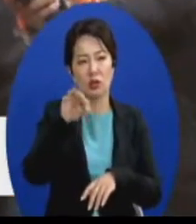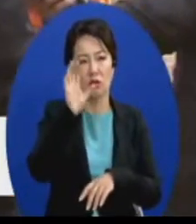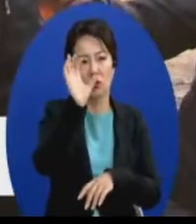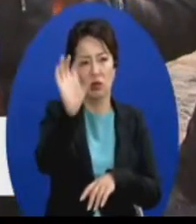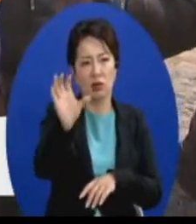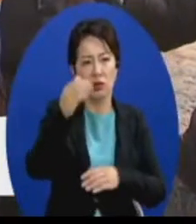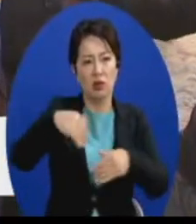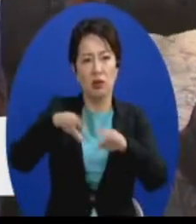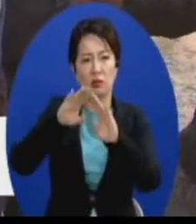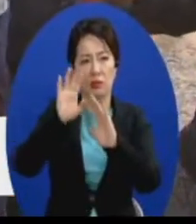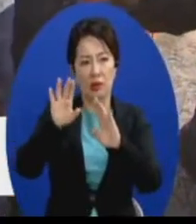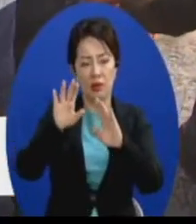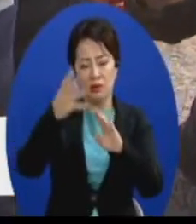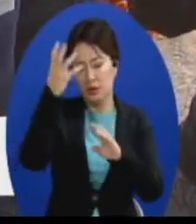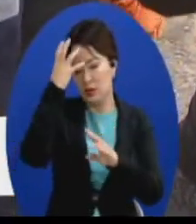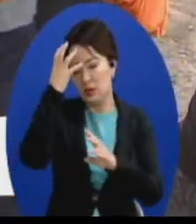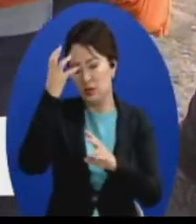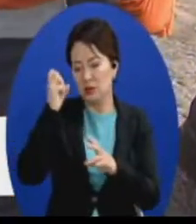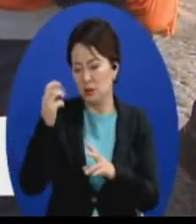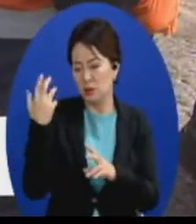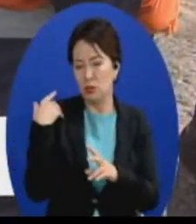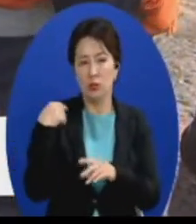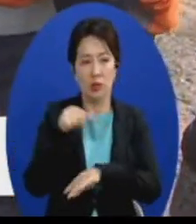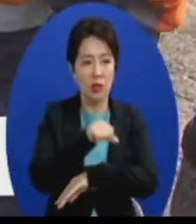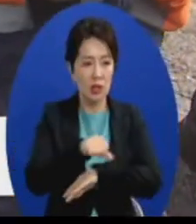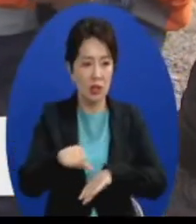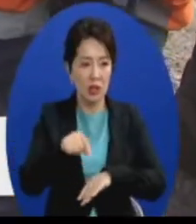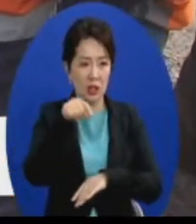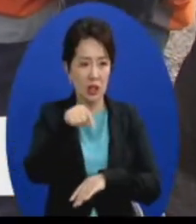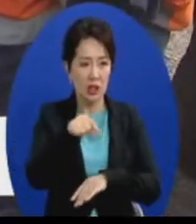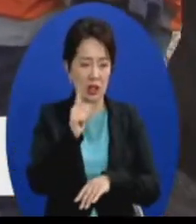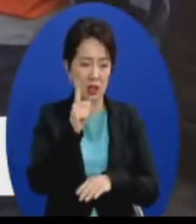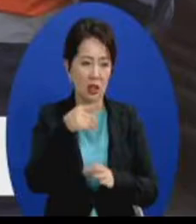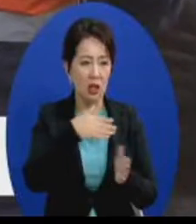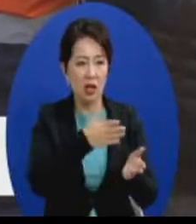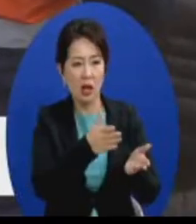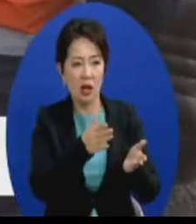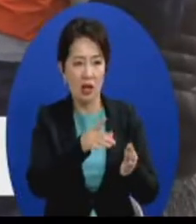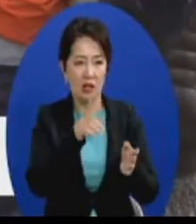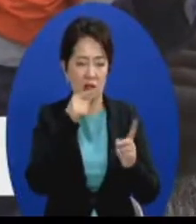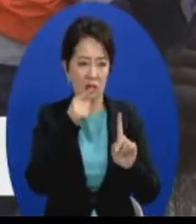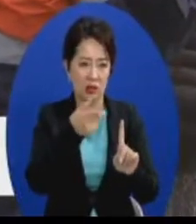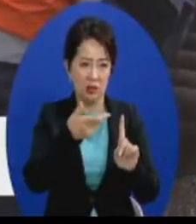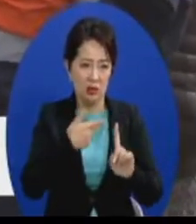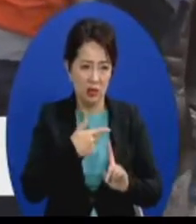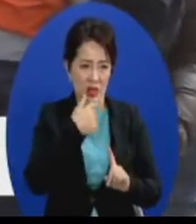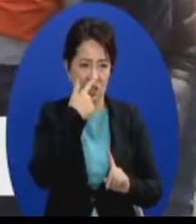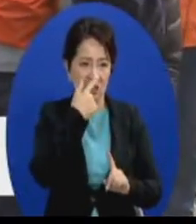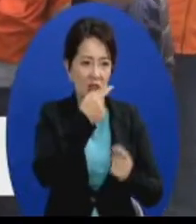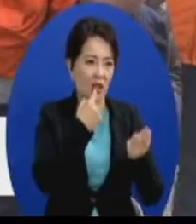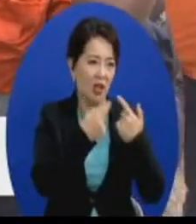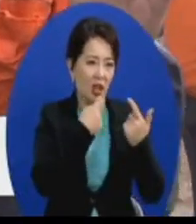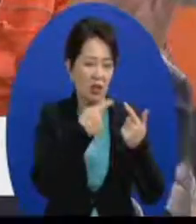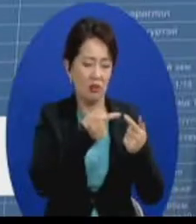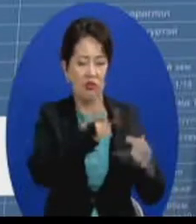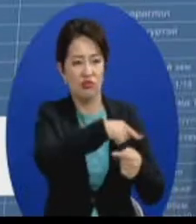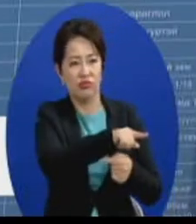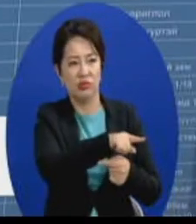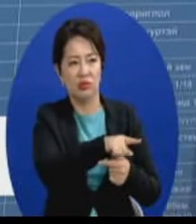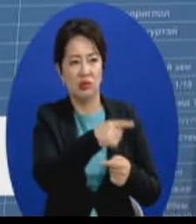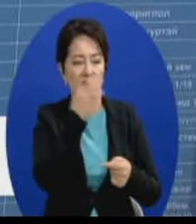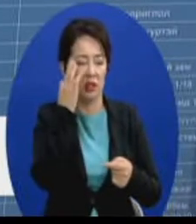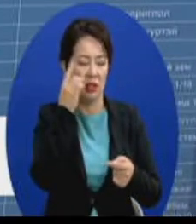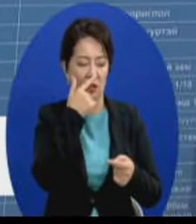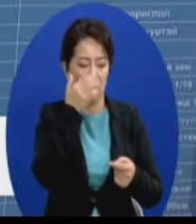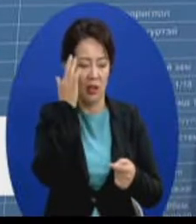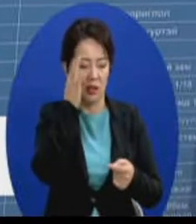орчинд байгуулагдах гад сая засгийн газраас бол одоо хилийнхаа эхний чигийг өгөөд хятадын талтайгаа асуудлаа яриа гэд хятадын